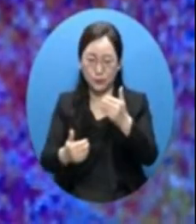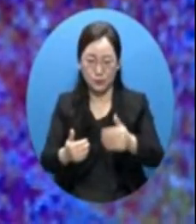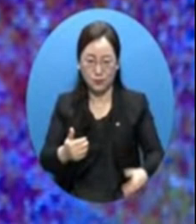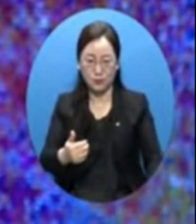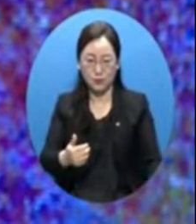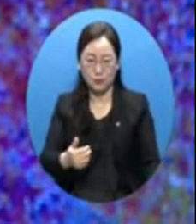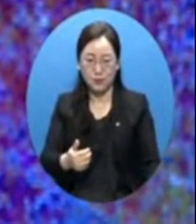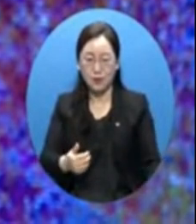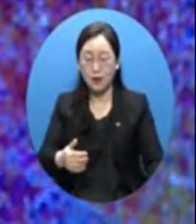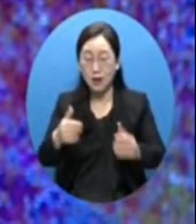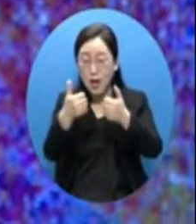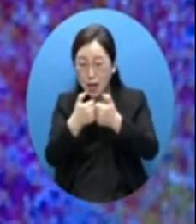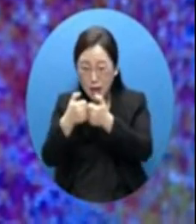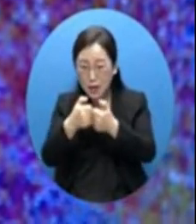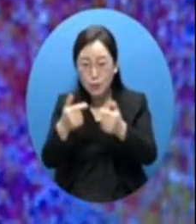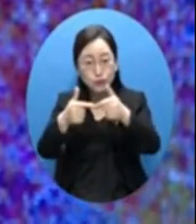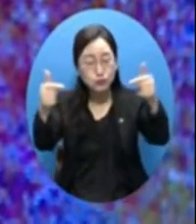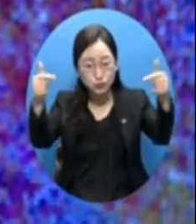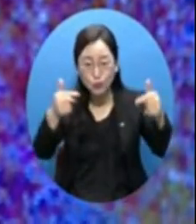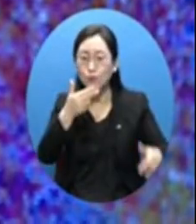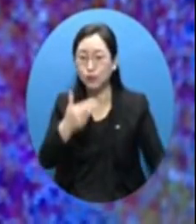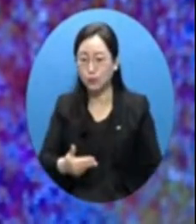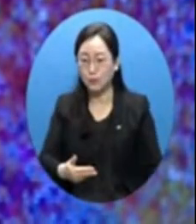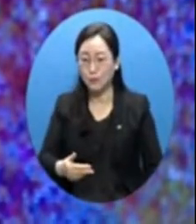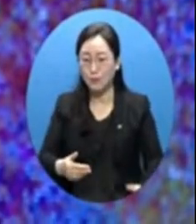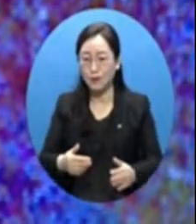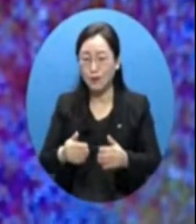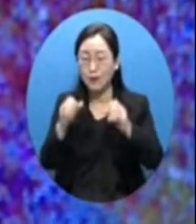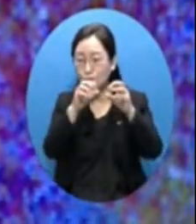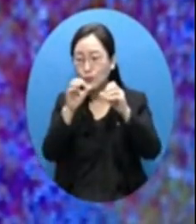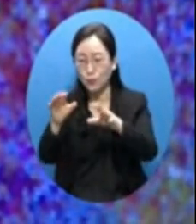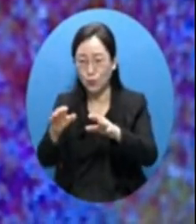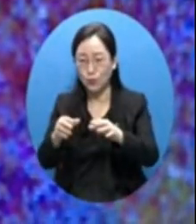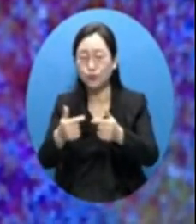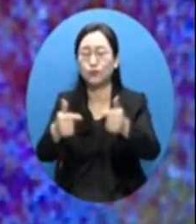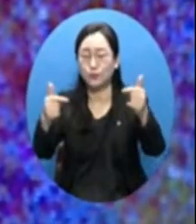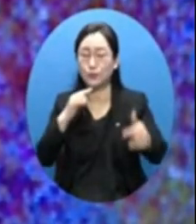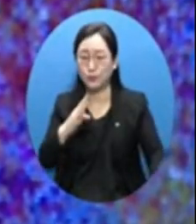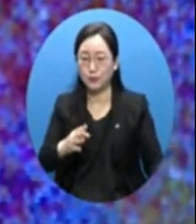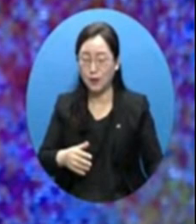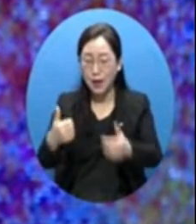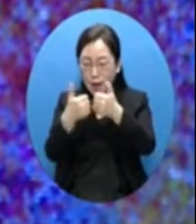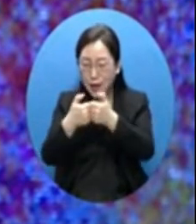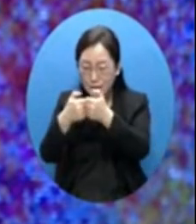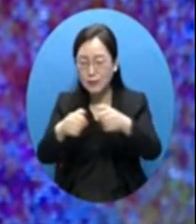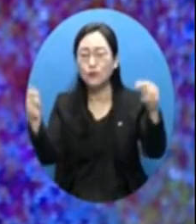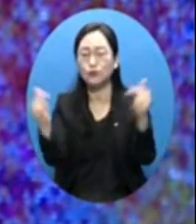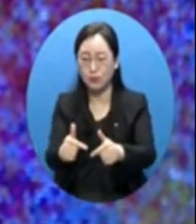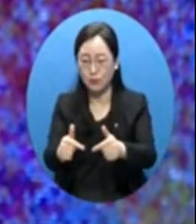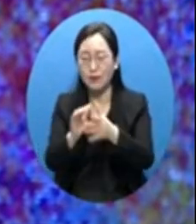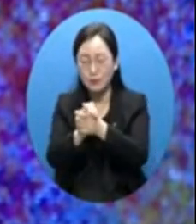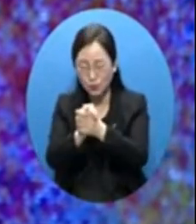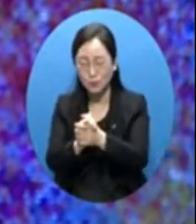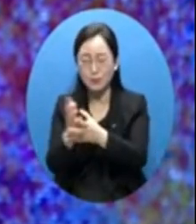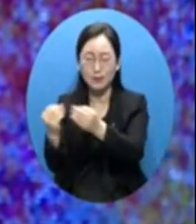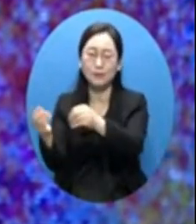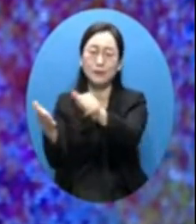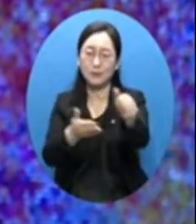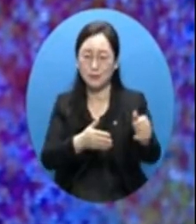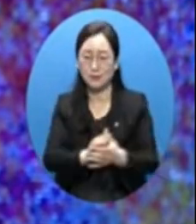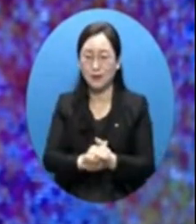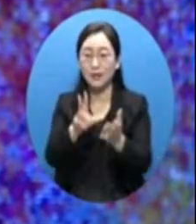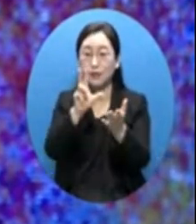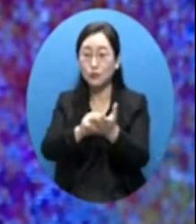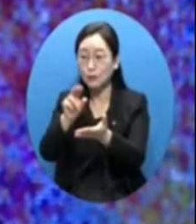기도를 통해서 부흥하지 회의를 통해서 부흥하는 교회가 없는 것입니다. 그러므로 교회에서 회의는 줄이고 기도는 많이 해야 되는 것입니다. 문제